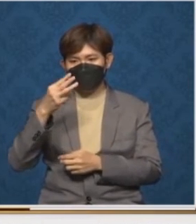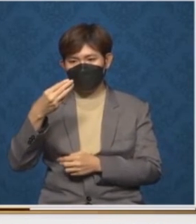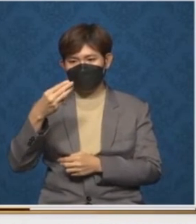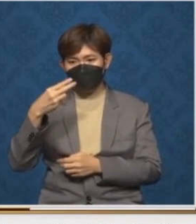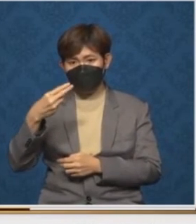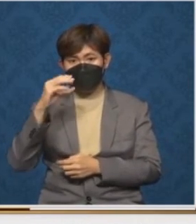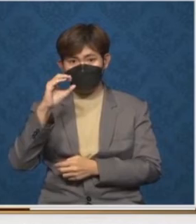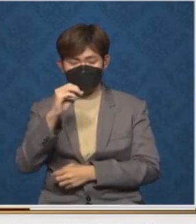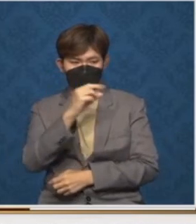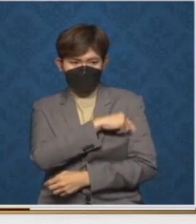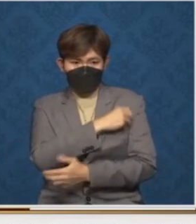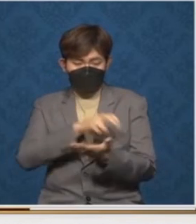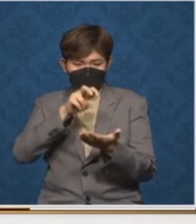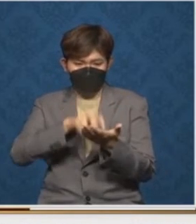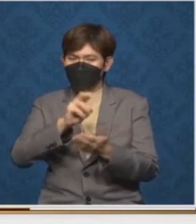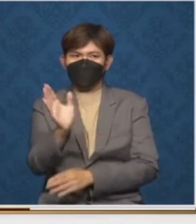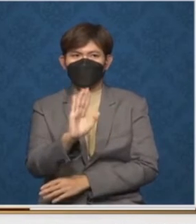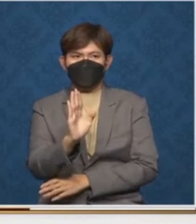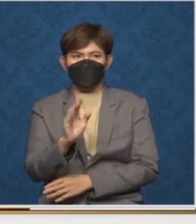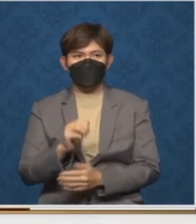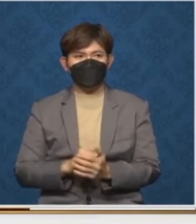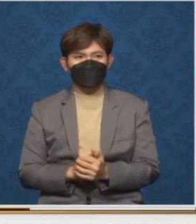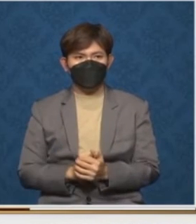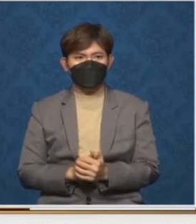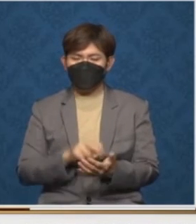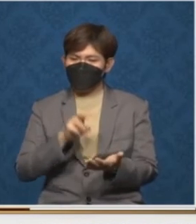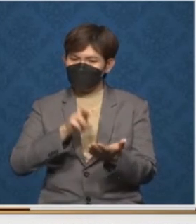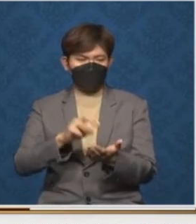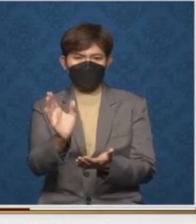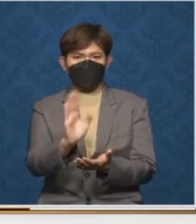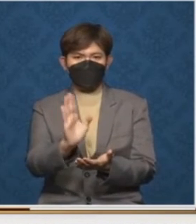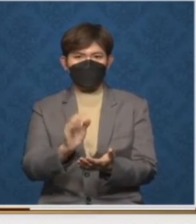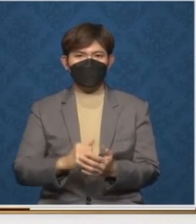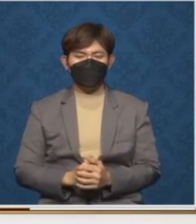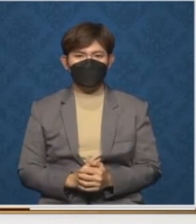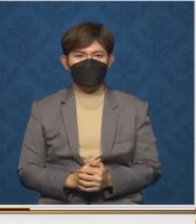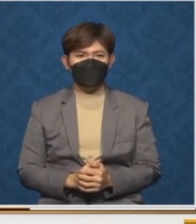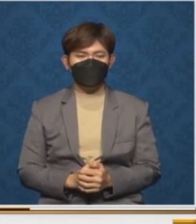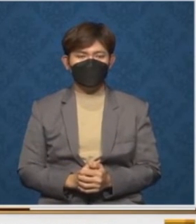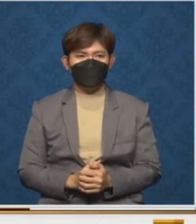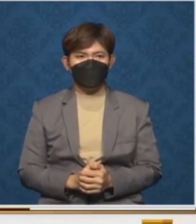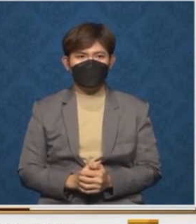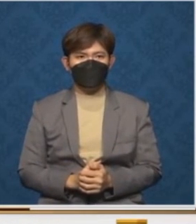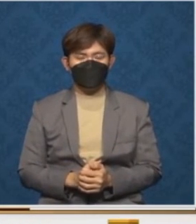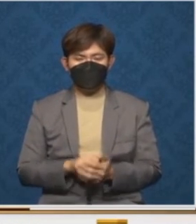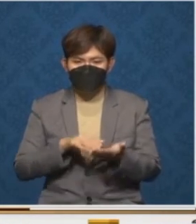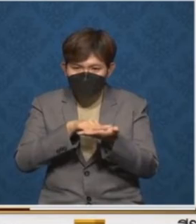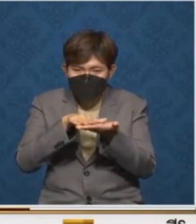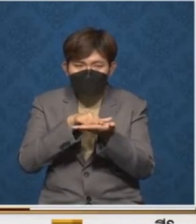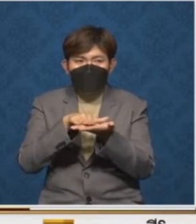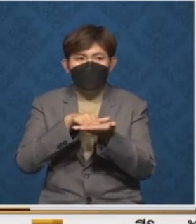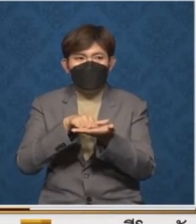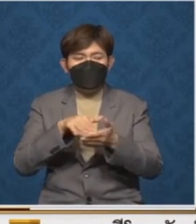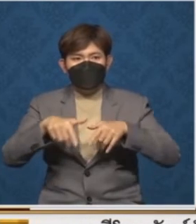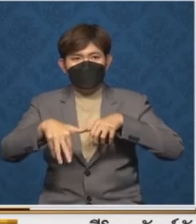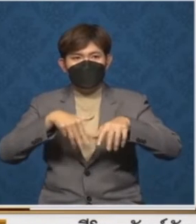เตรีมไปวยไม่ได้ซื้อเซ็นสัญญาซือเครื่องตรวจยี่ห้อนี้และยันวาไม